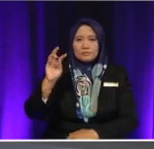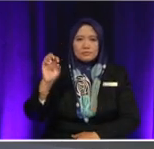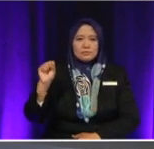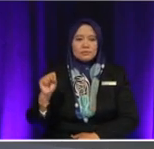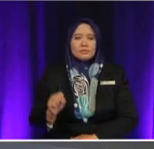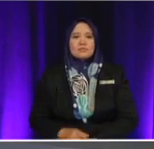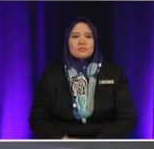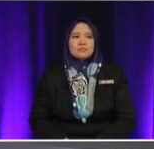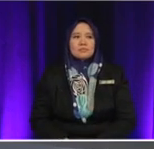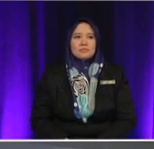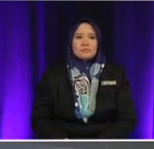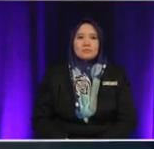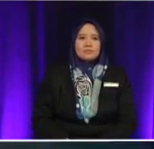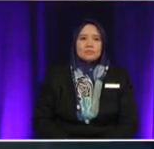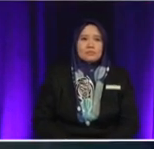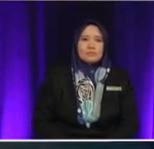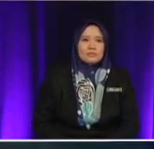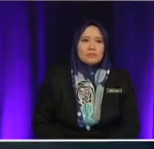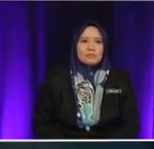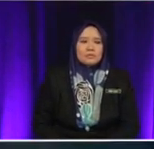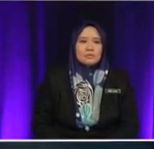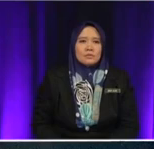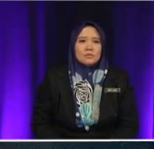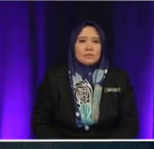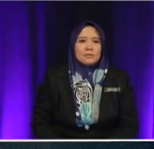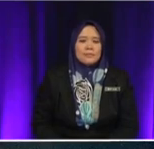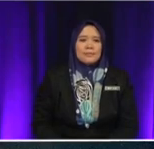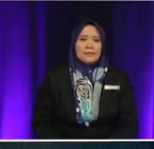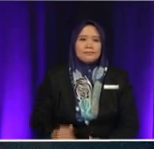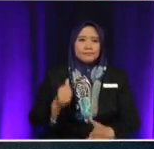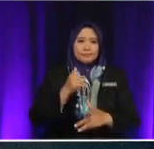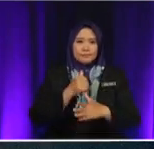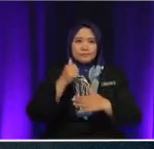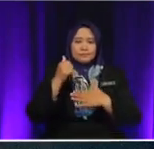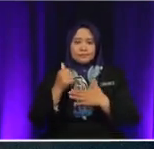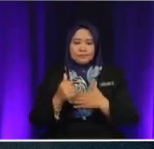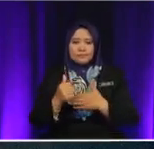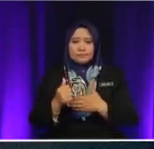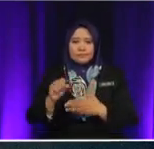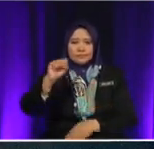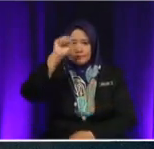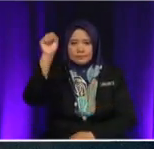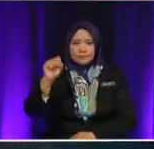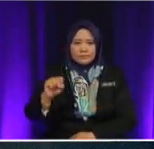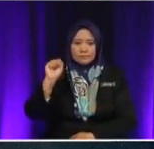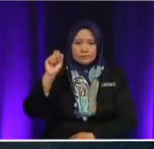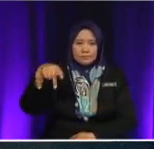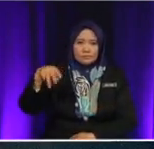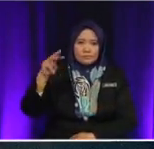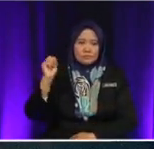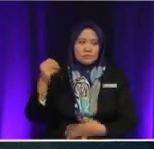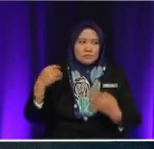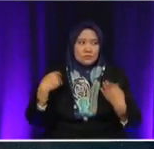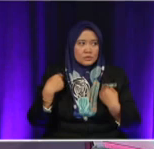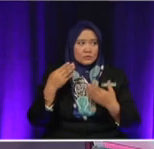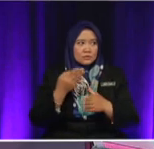kes yang cikgu cakapkan sekarang ni? Sila. Okey. Antara soalan SPM yang mana adanya bahagian C sebenarnya yang dah